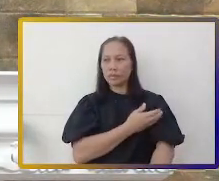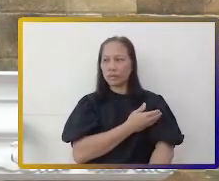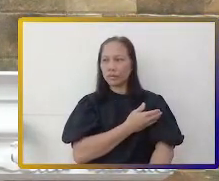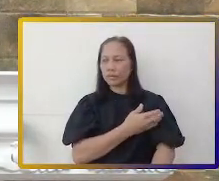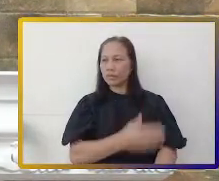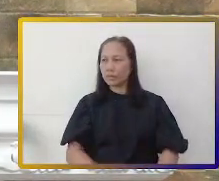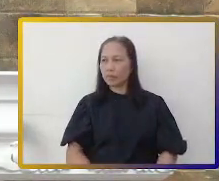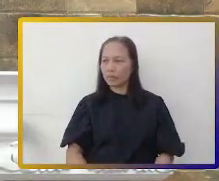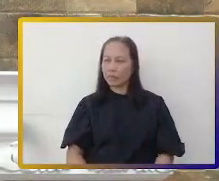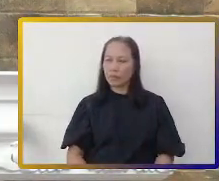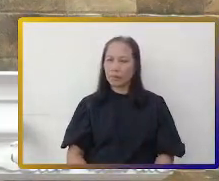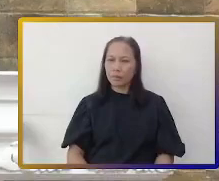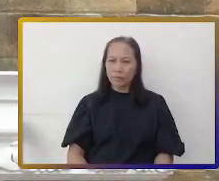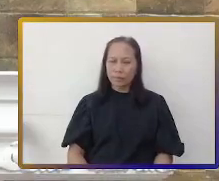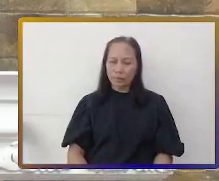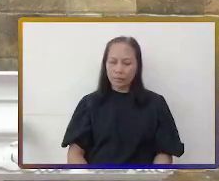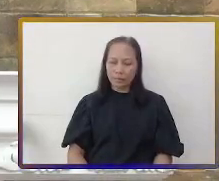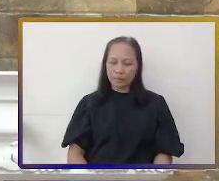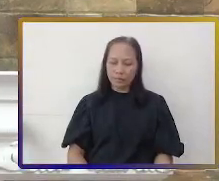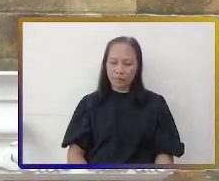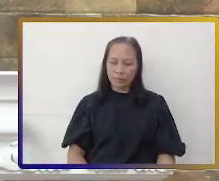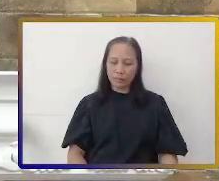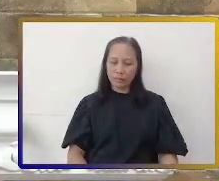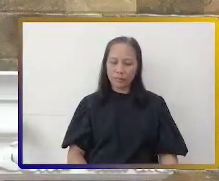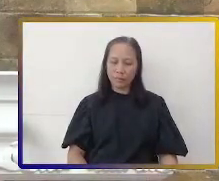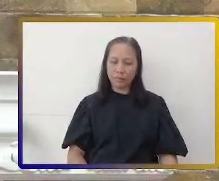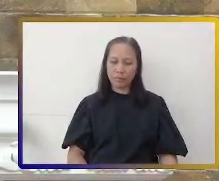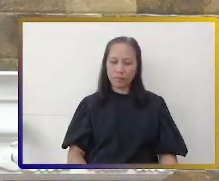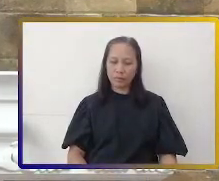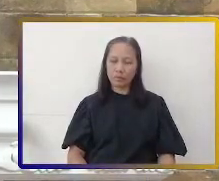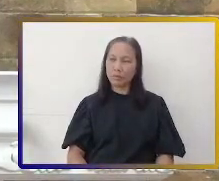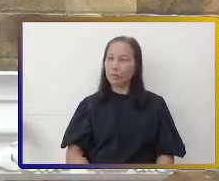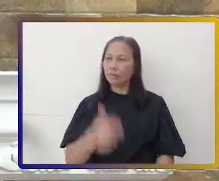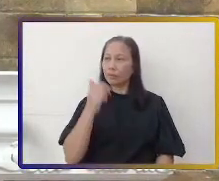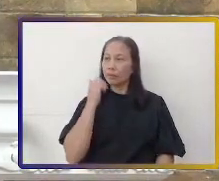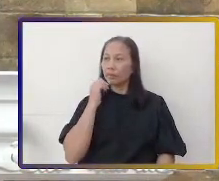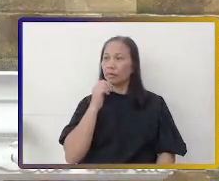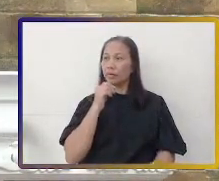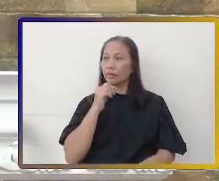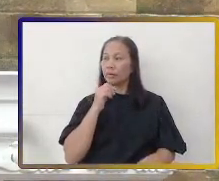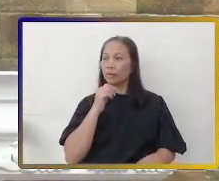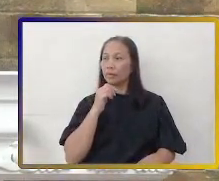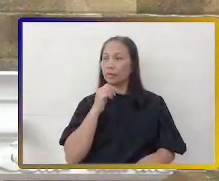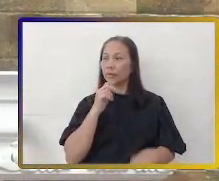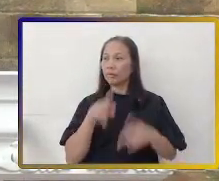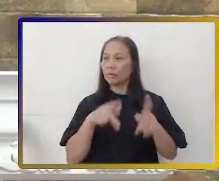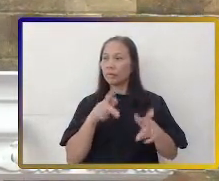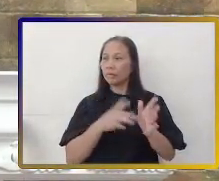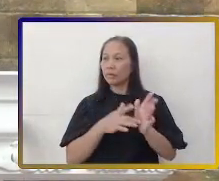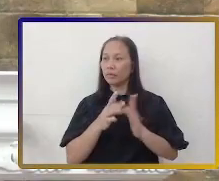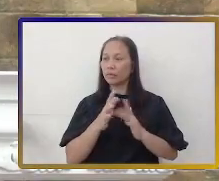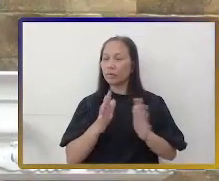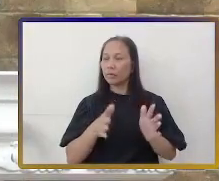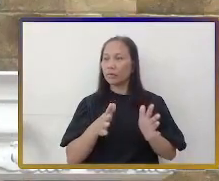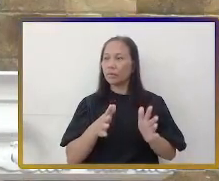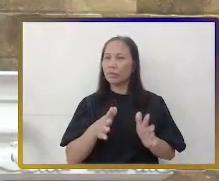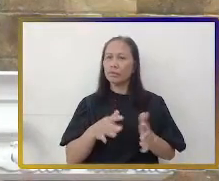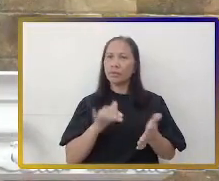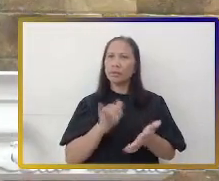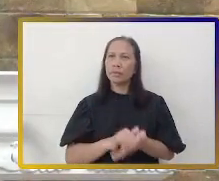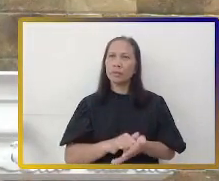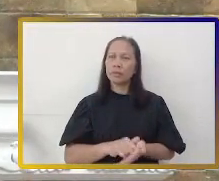kapatid now Listen to this yung iba po sa inyo wala sa isipan natin na kailan